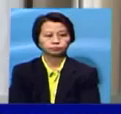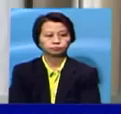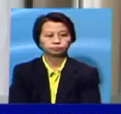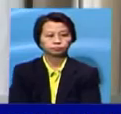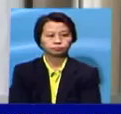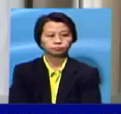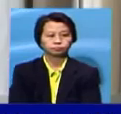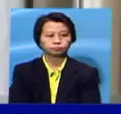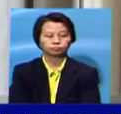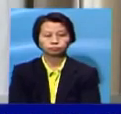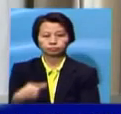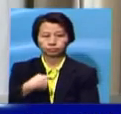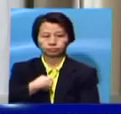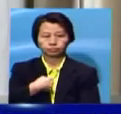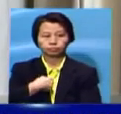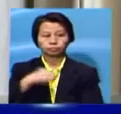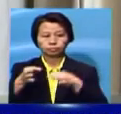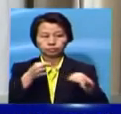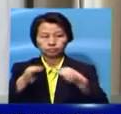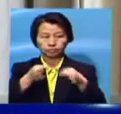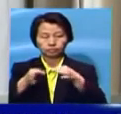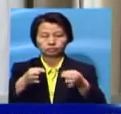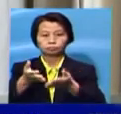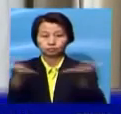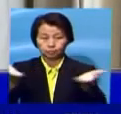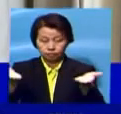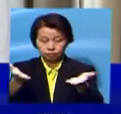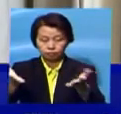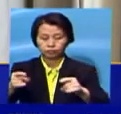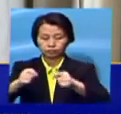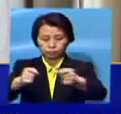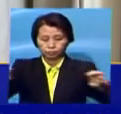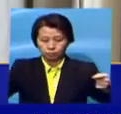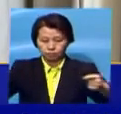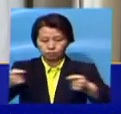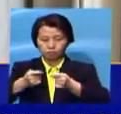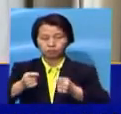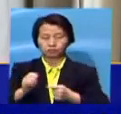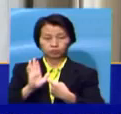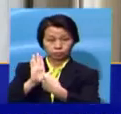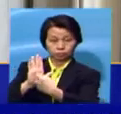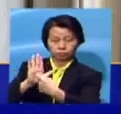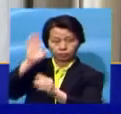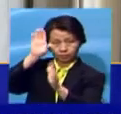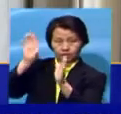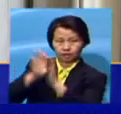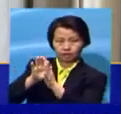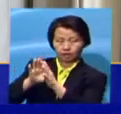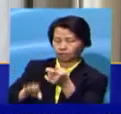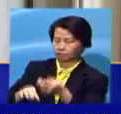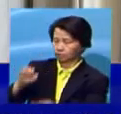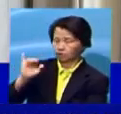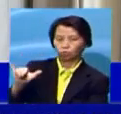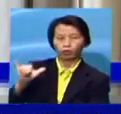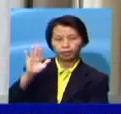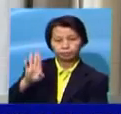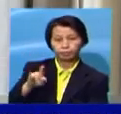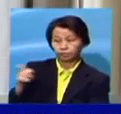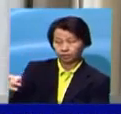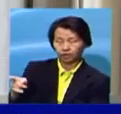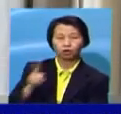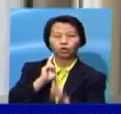Saya ingin Jelaskan di sini bahawa tempat di mana yang menunjukkan gambar yang berhormat sedang berucap itu itu